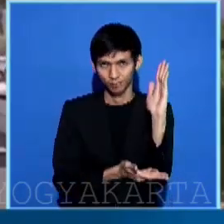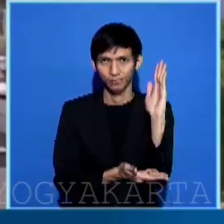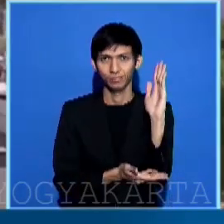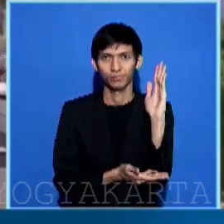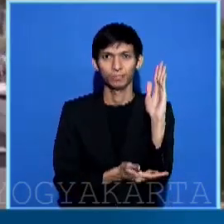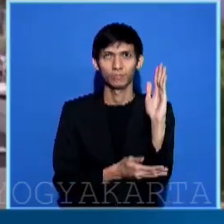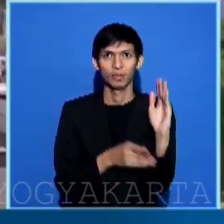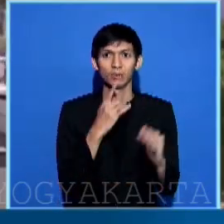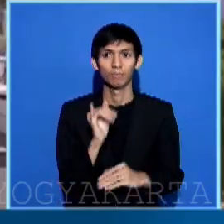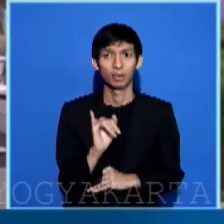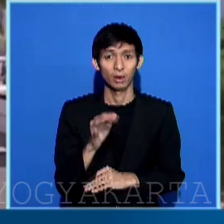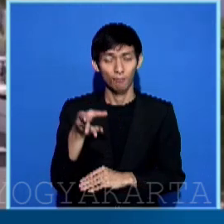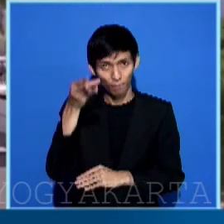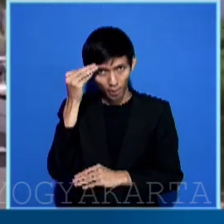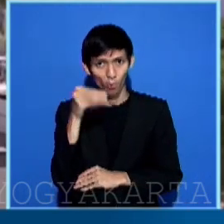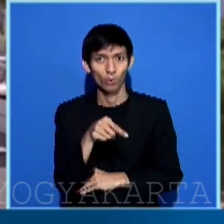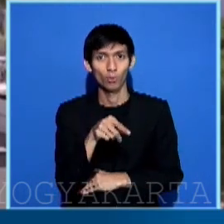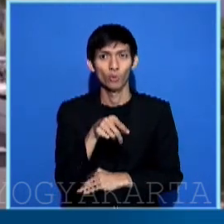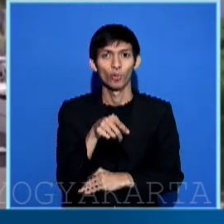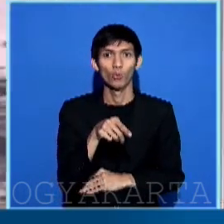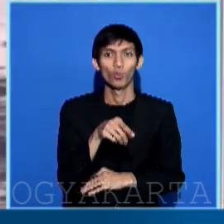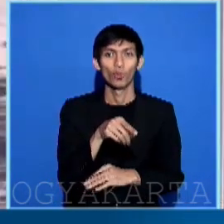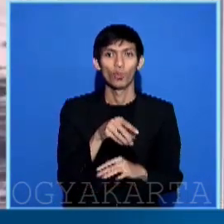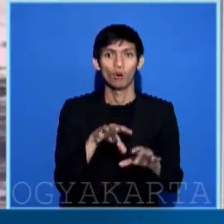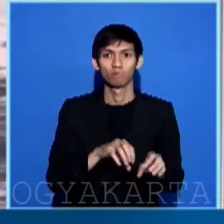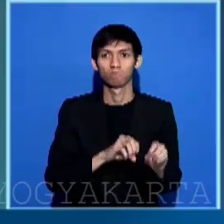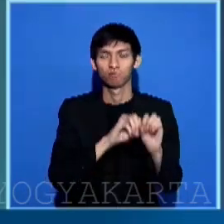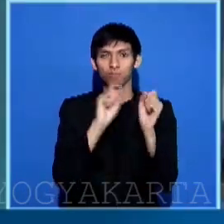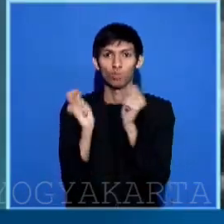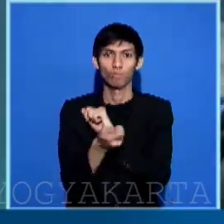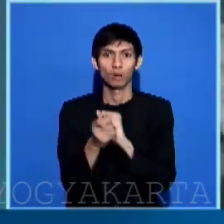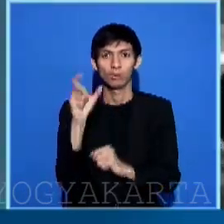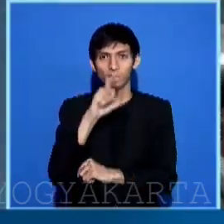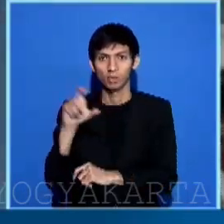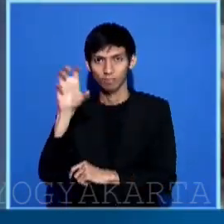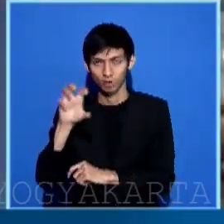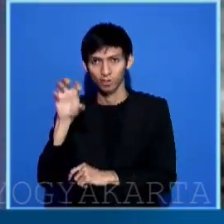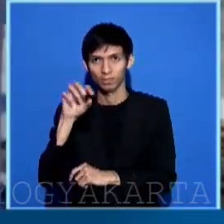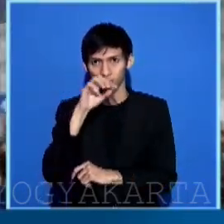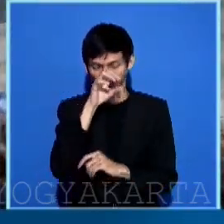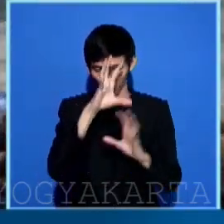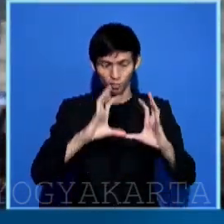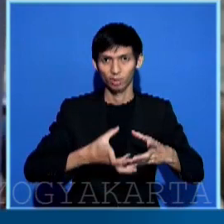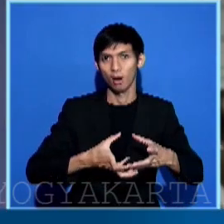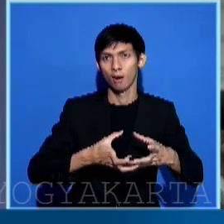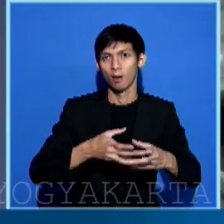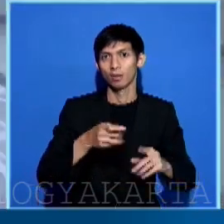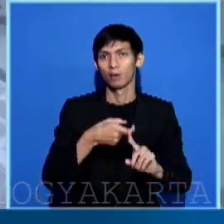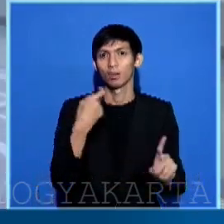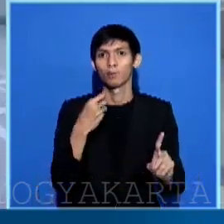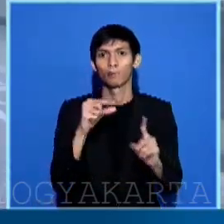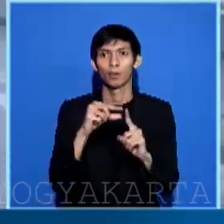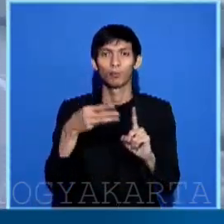kita ketahui ini merupakan KTT perubahan iklim terbesar di dunia ee dari di ee PBB dengan